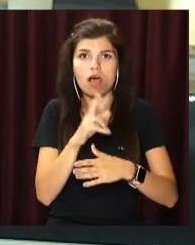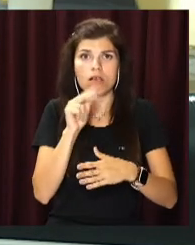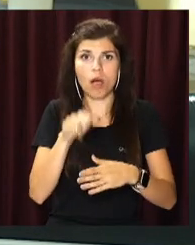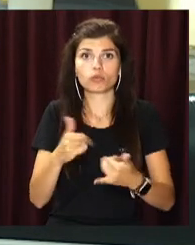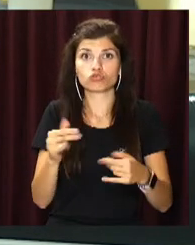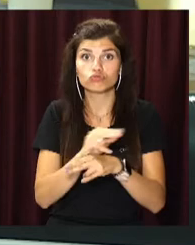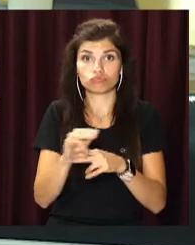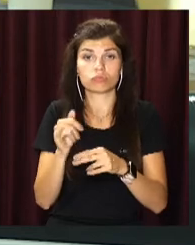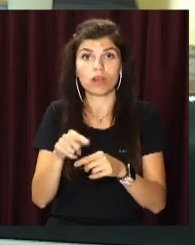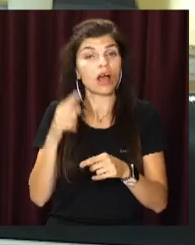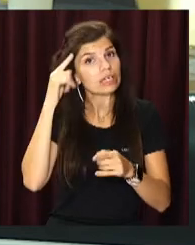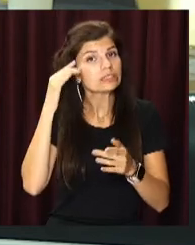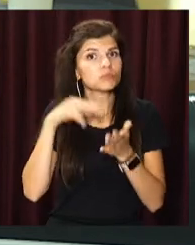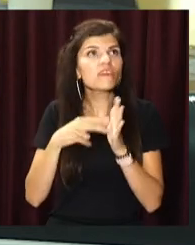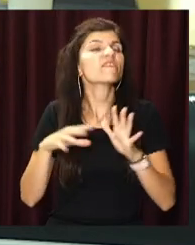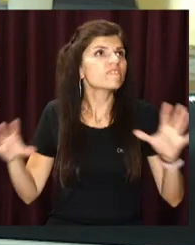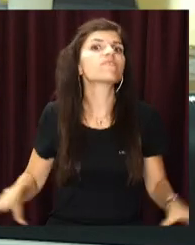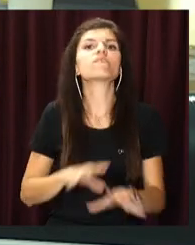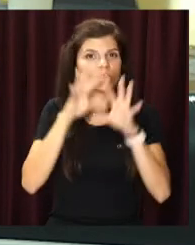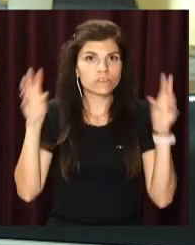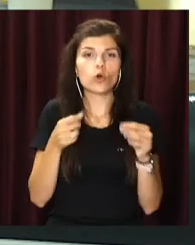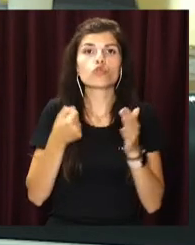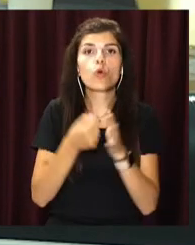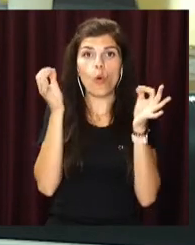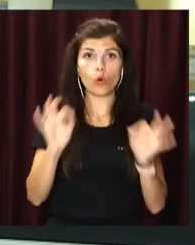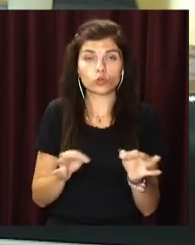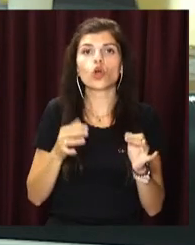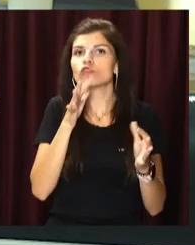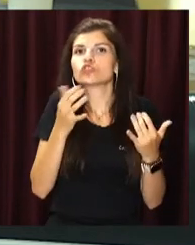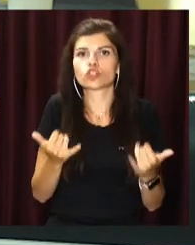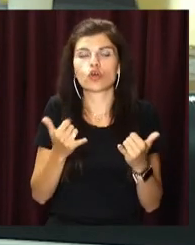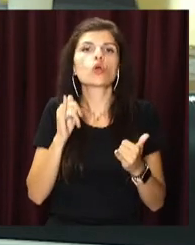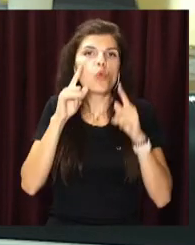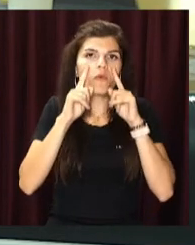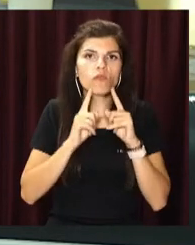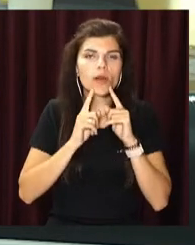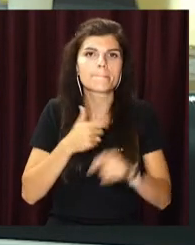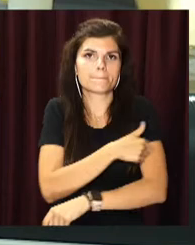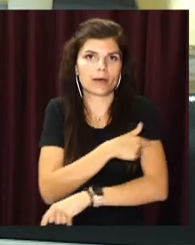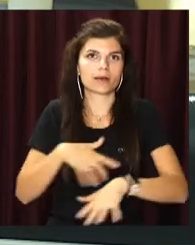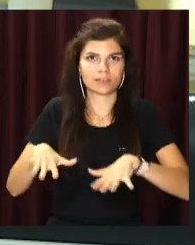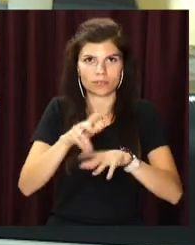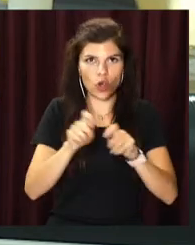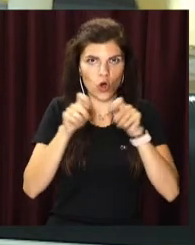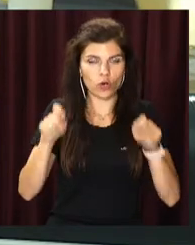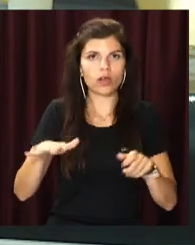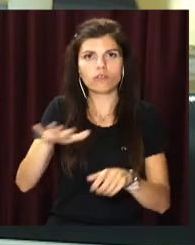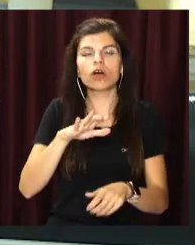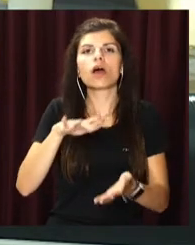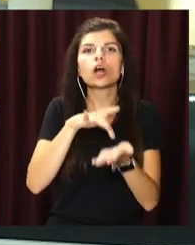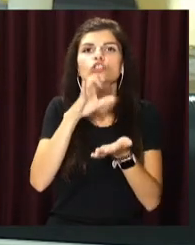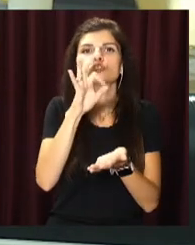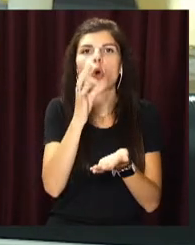капітальний. Замінити там планують буквально все. І вже до осені відкрити сучасний та комфортний медзаклад для мешканців житломасиву